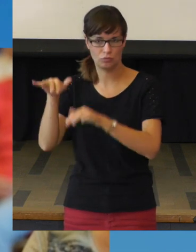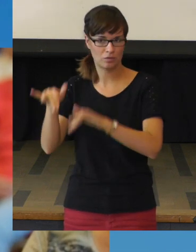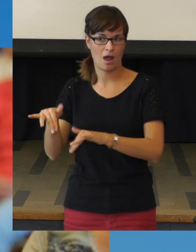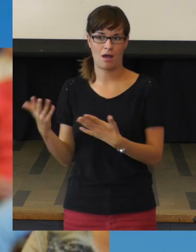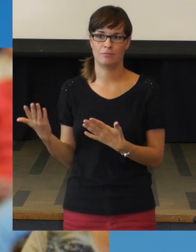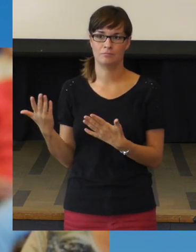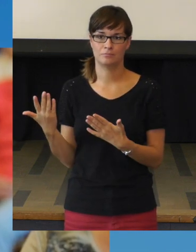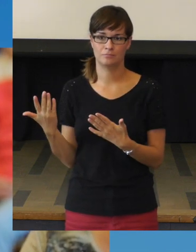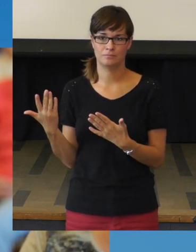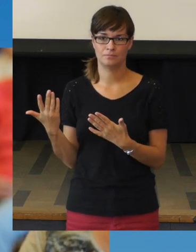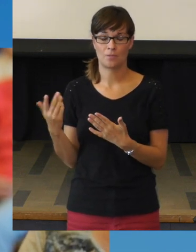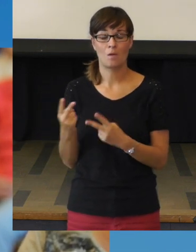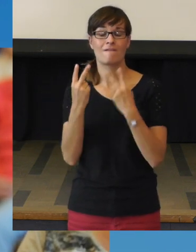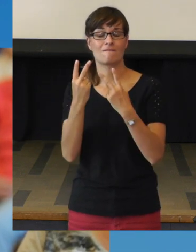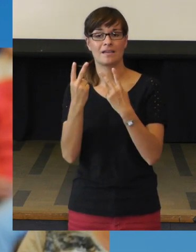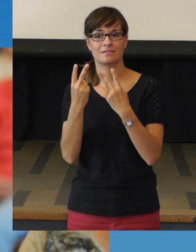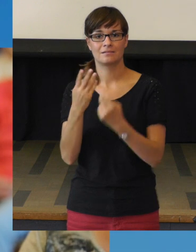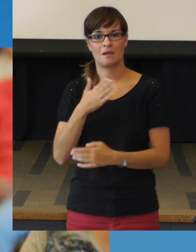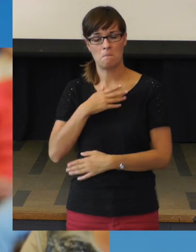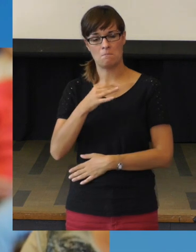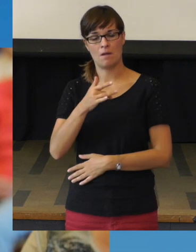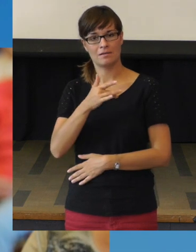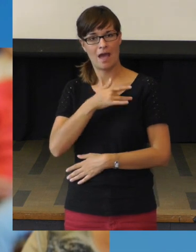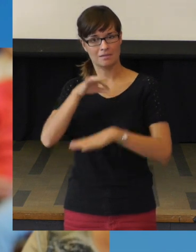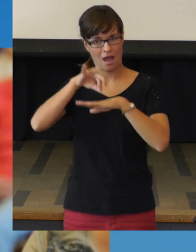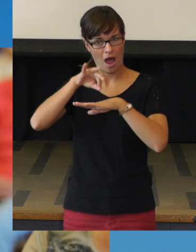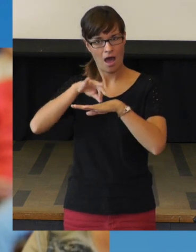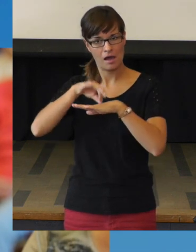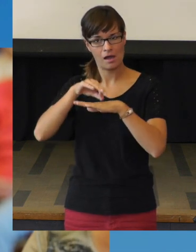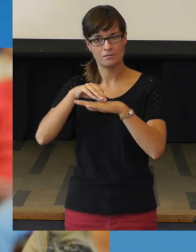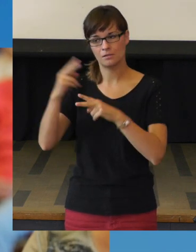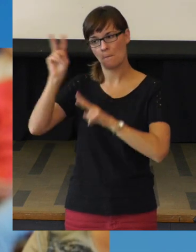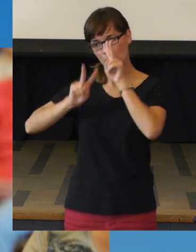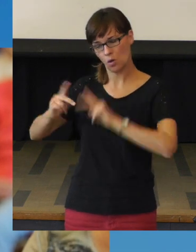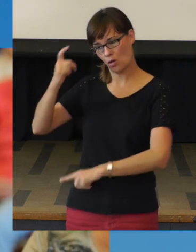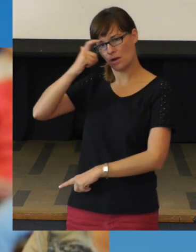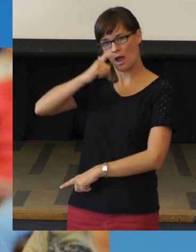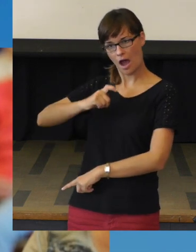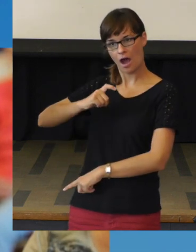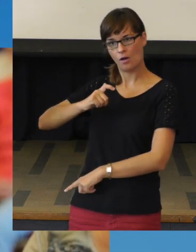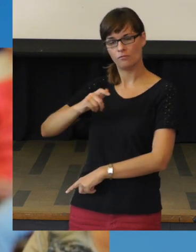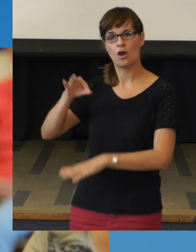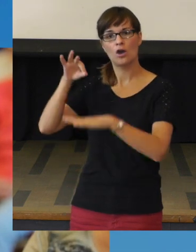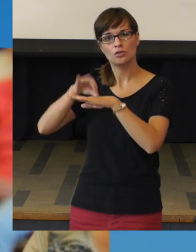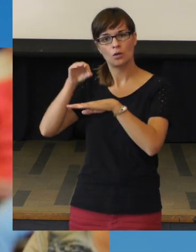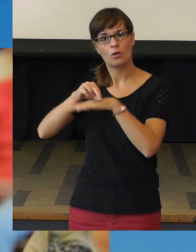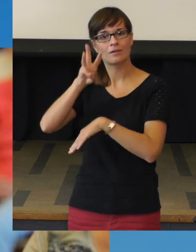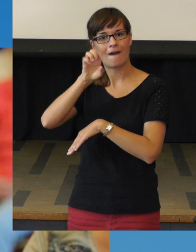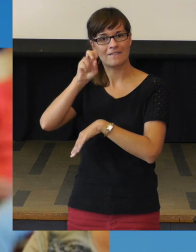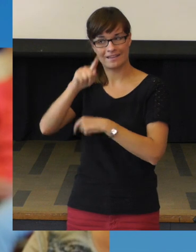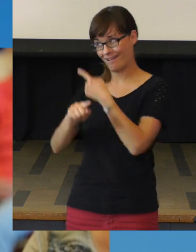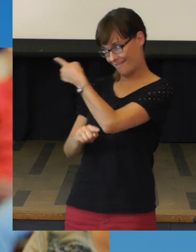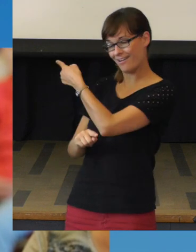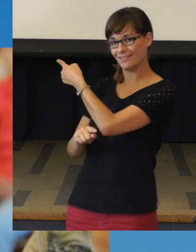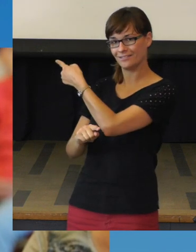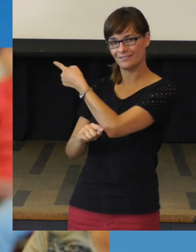ist, dass ich einen Arzt habe, einen Kardiologen, der mich betreut und den habe ich. Das ist der Herr Dr. Wicke jetzt, früher war